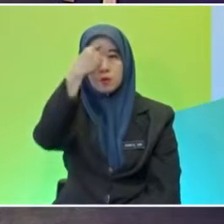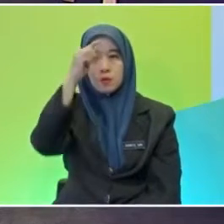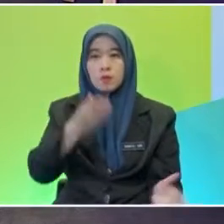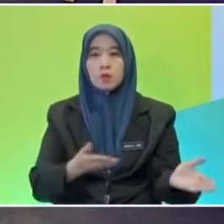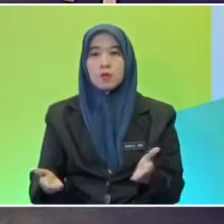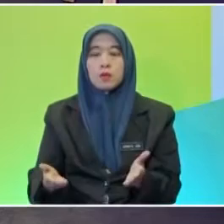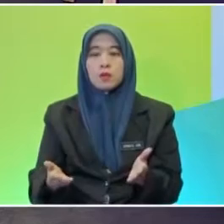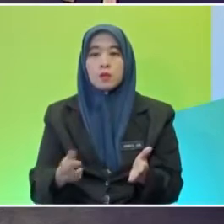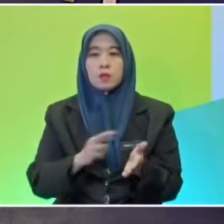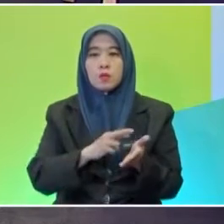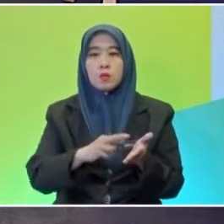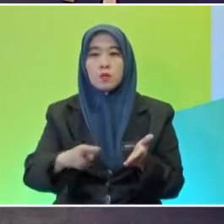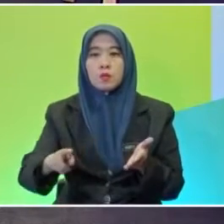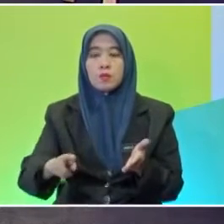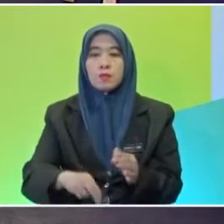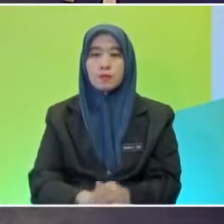pelajari hari ini